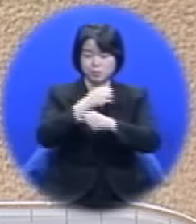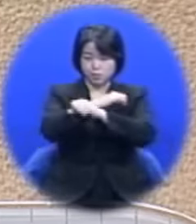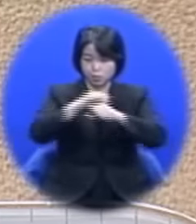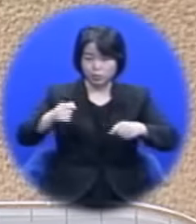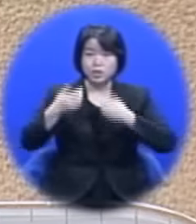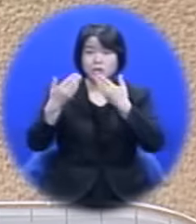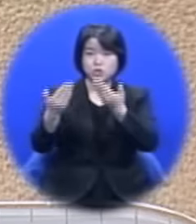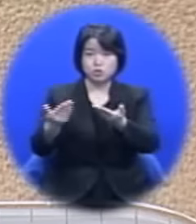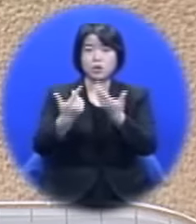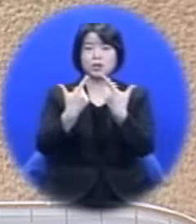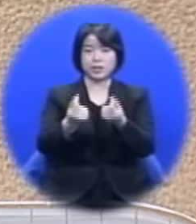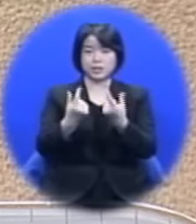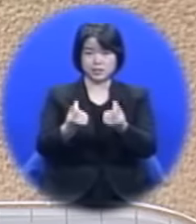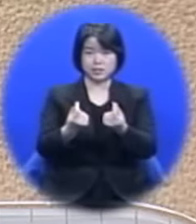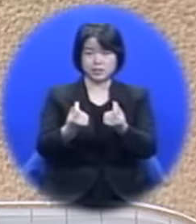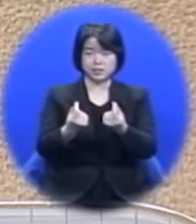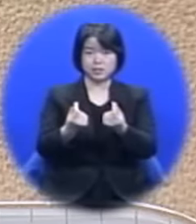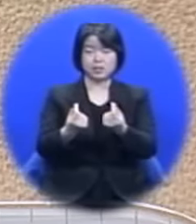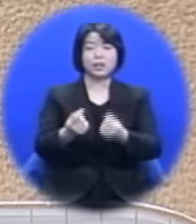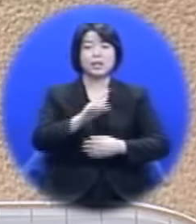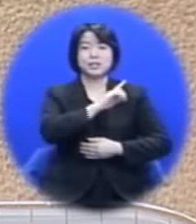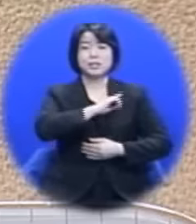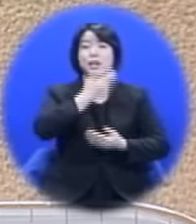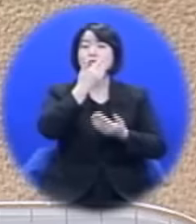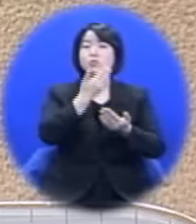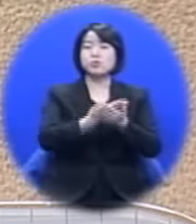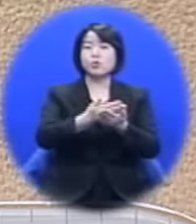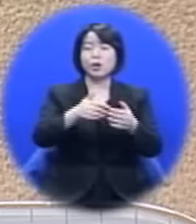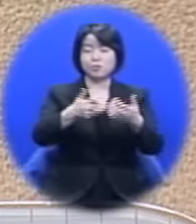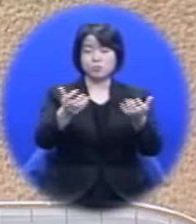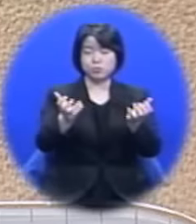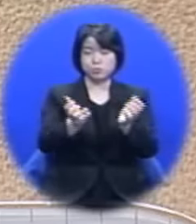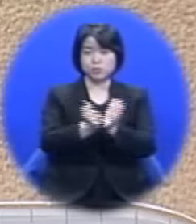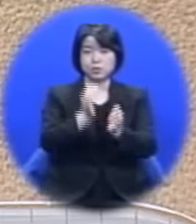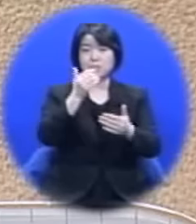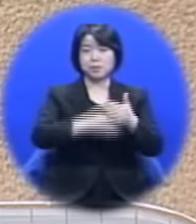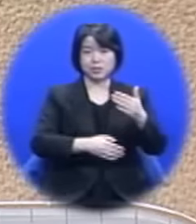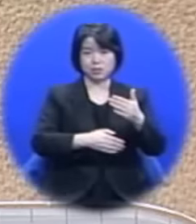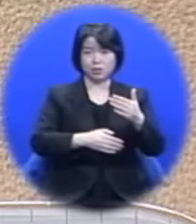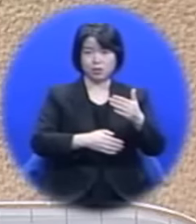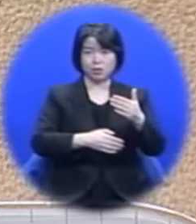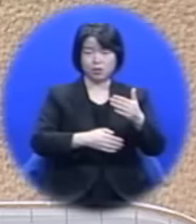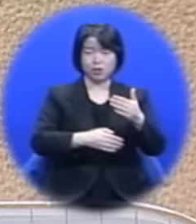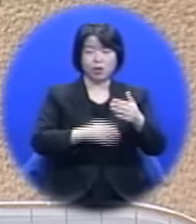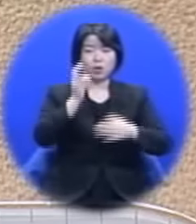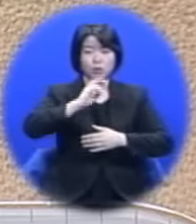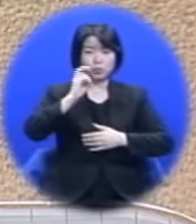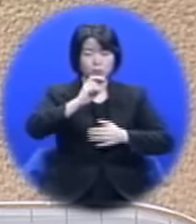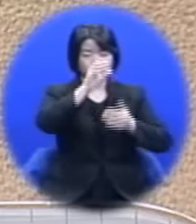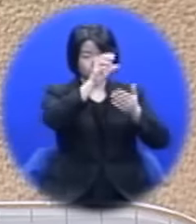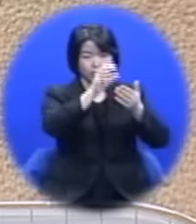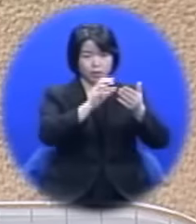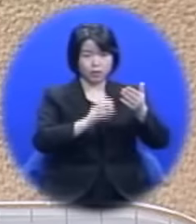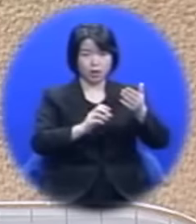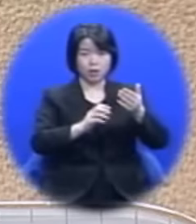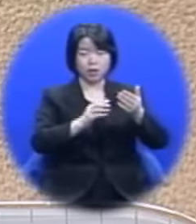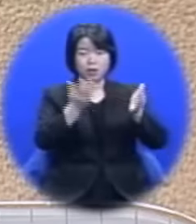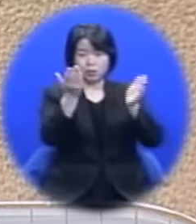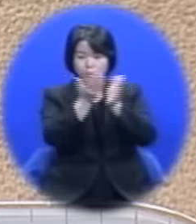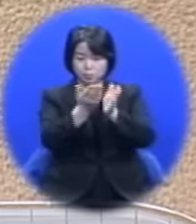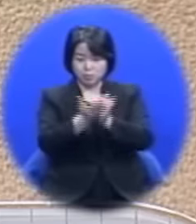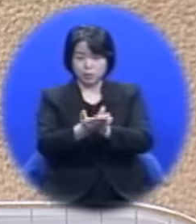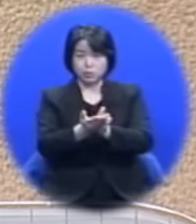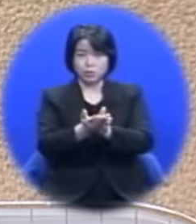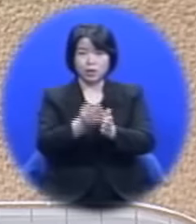같이 가장 중요한 부분이 빠졌어요 아마 곡 전체를 가사를 맞추다 보니까 빠 빠질 수밖에